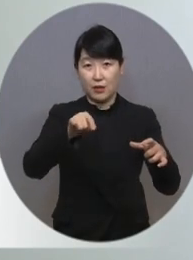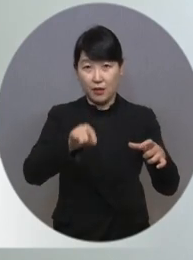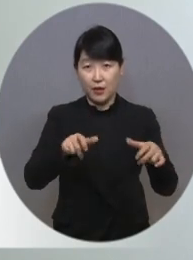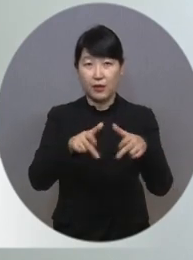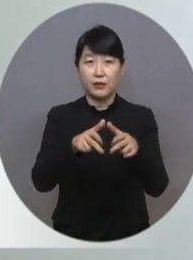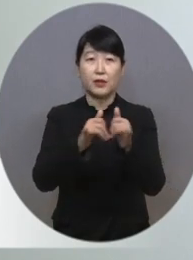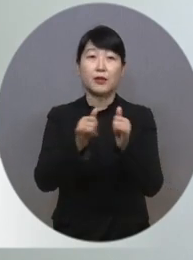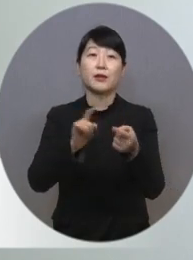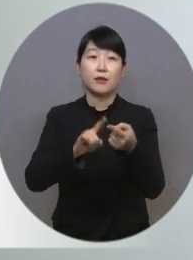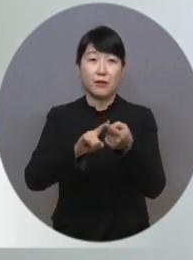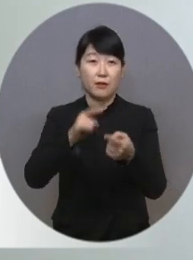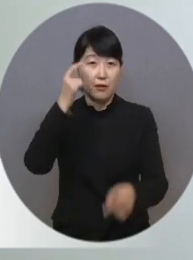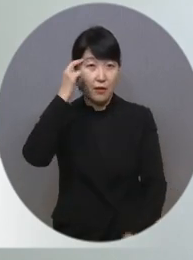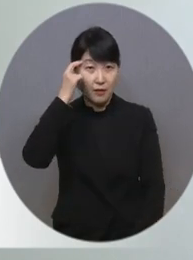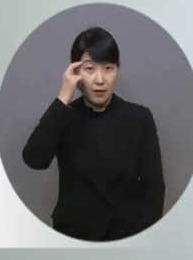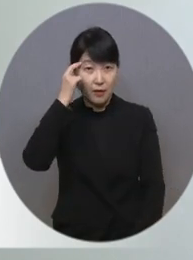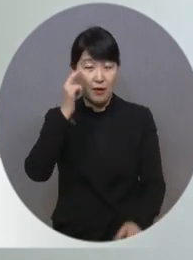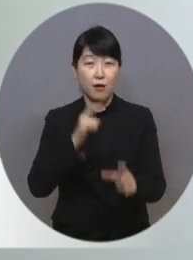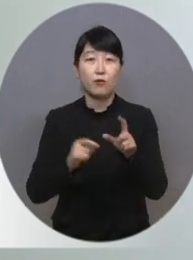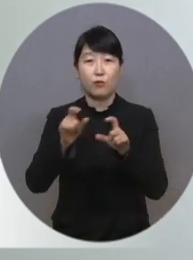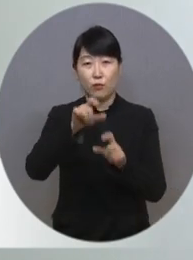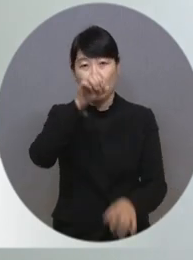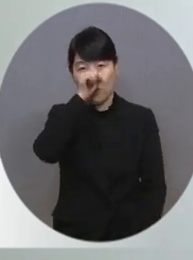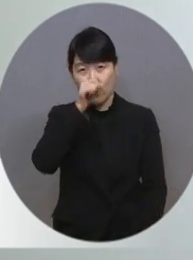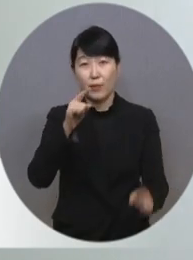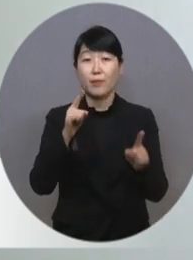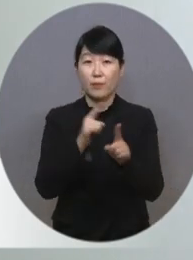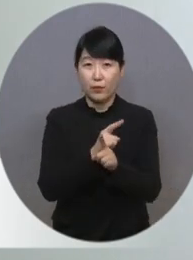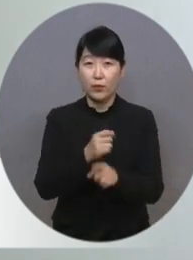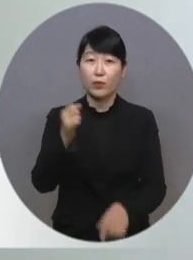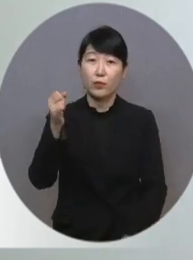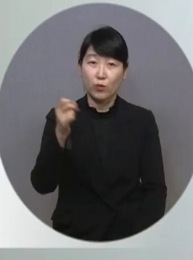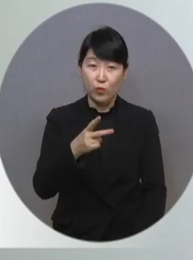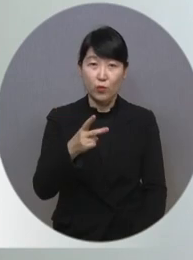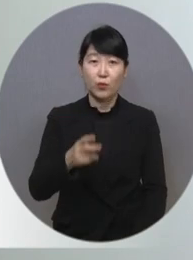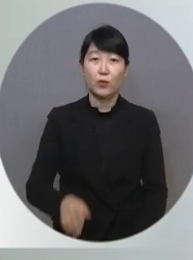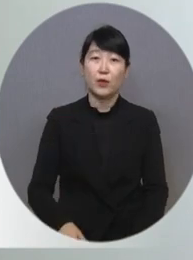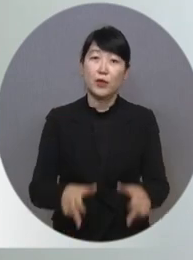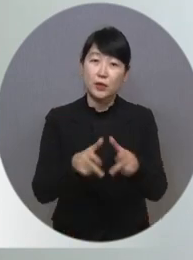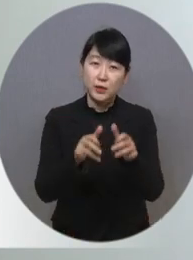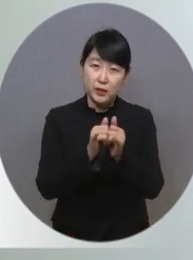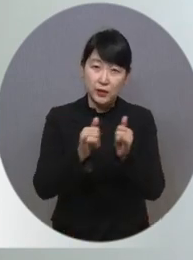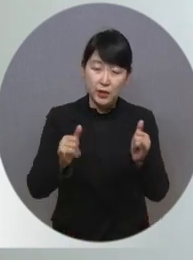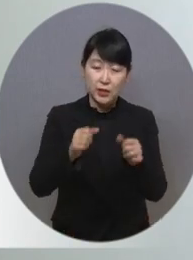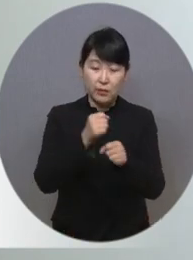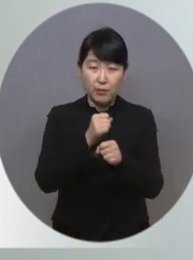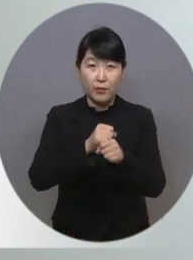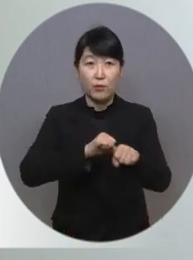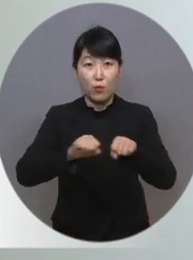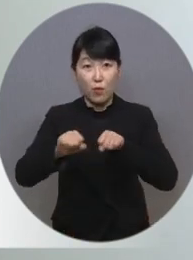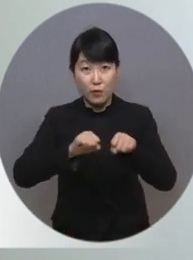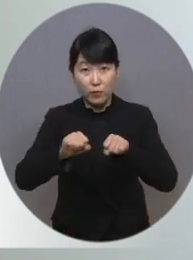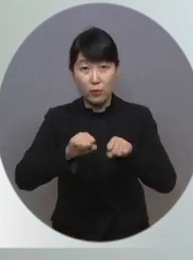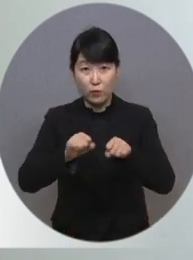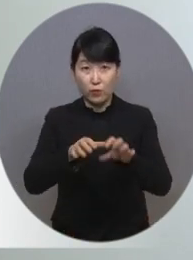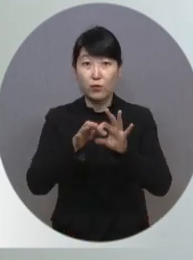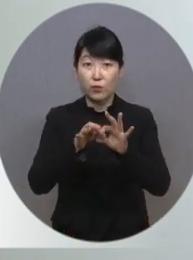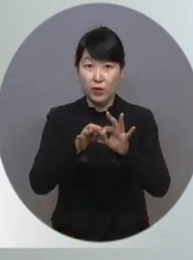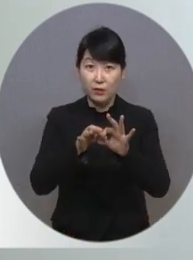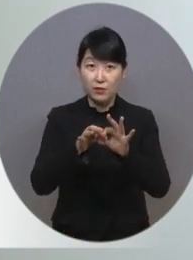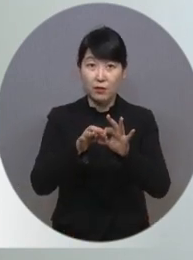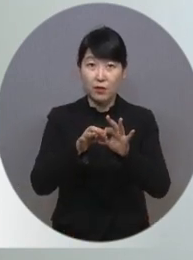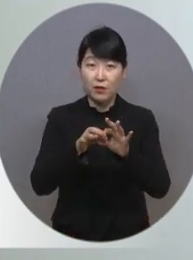사회적인 인식도 더욱더 좀 개선되고 더불어서 이런 창작 활동이나 작품 활동들을 통해서 우리